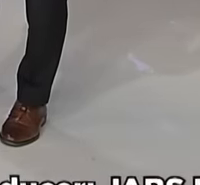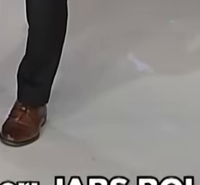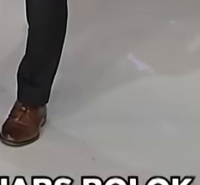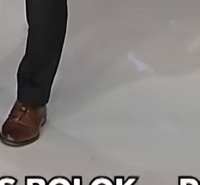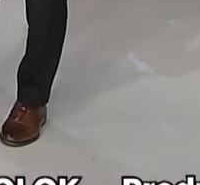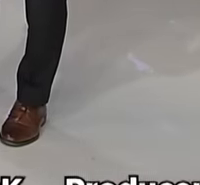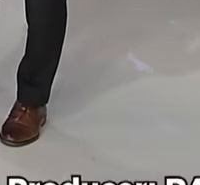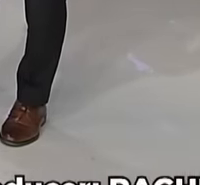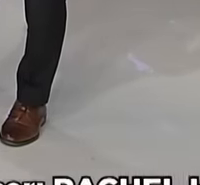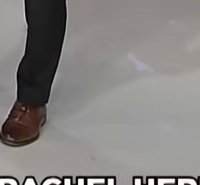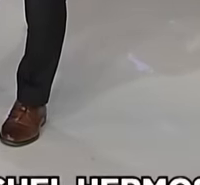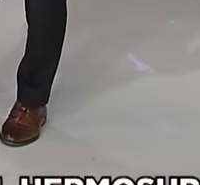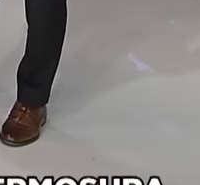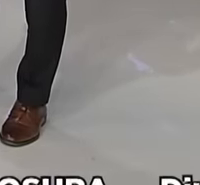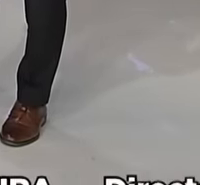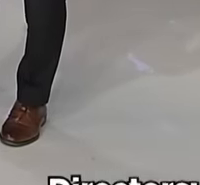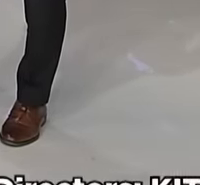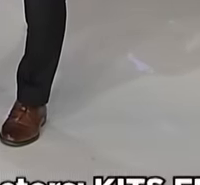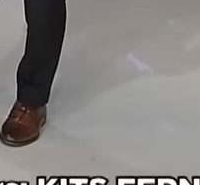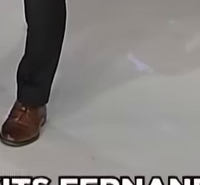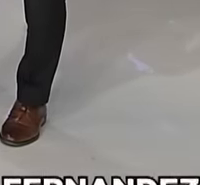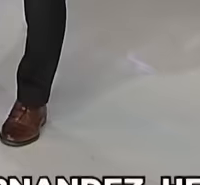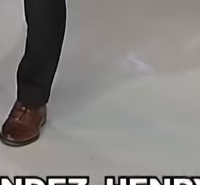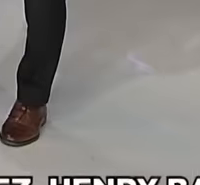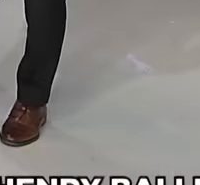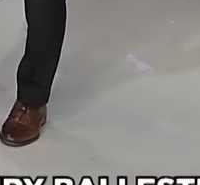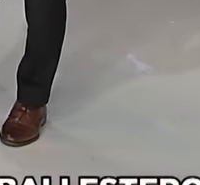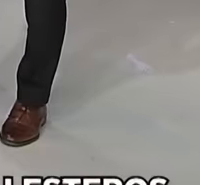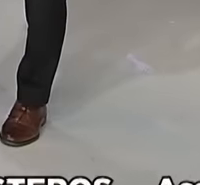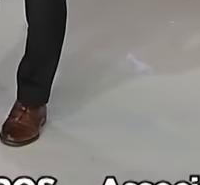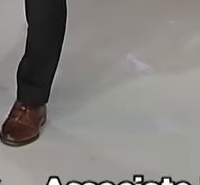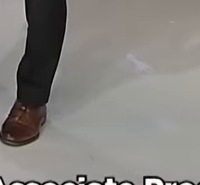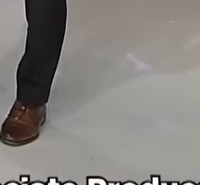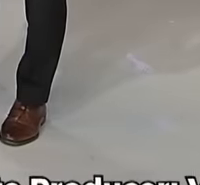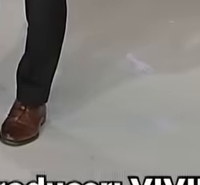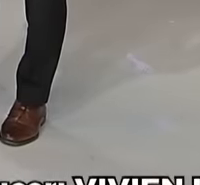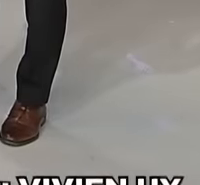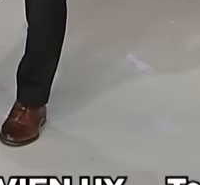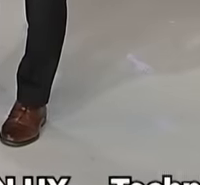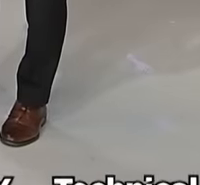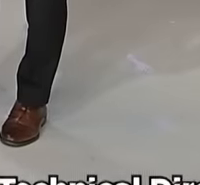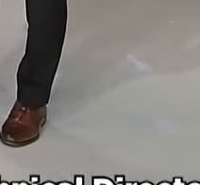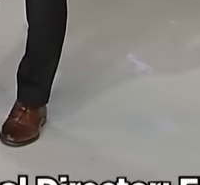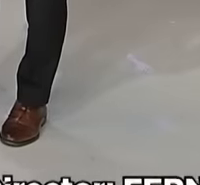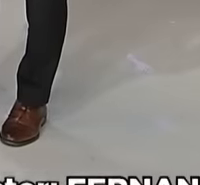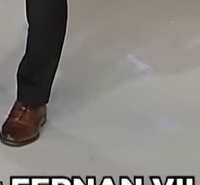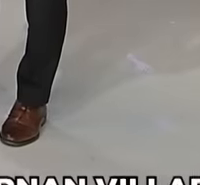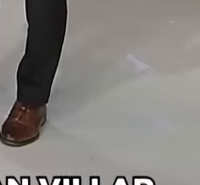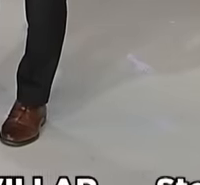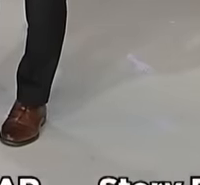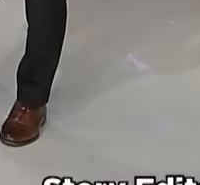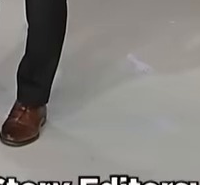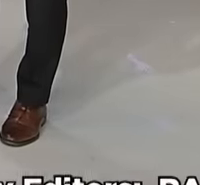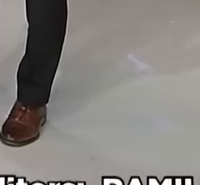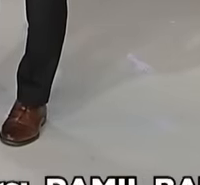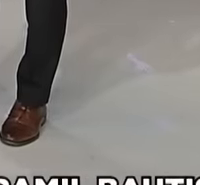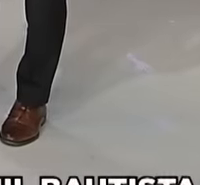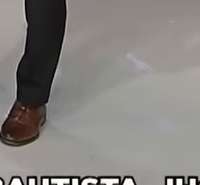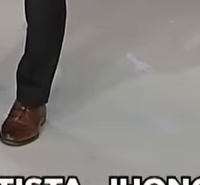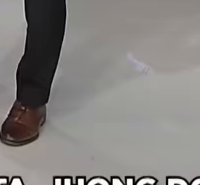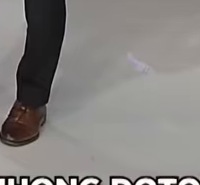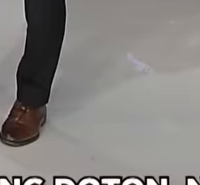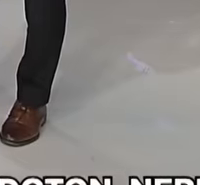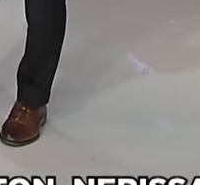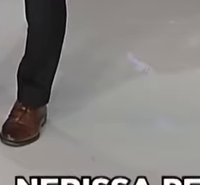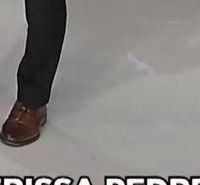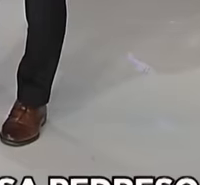Pero at least, ang importante si Sharon, magaling na. At ang slim. Pag-usapan natin slim.